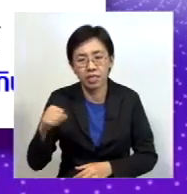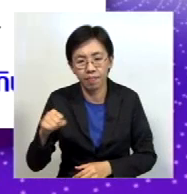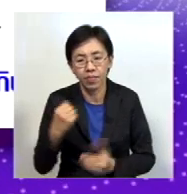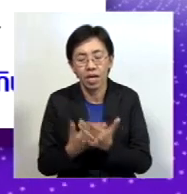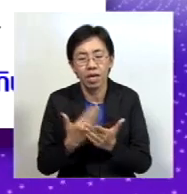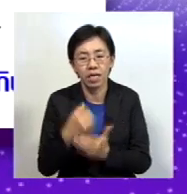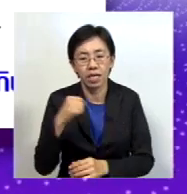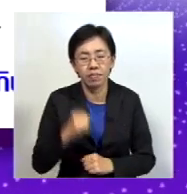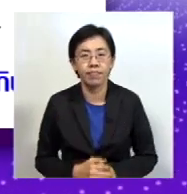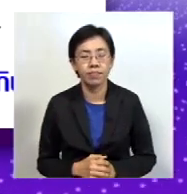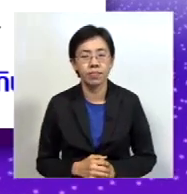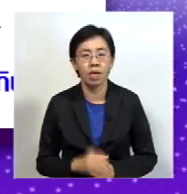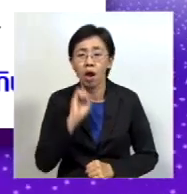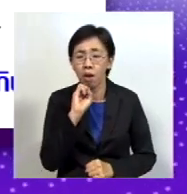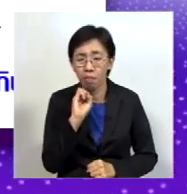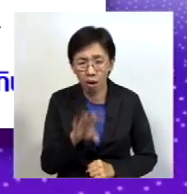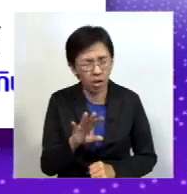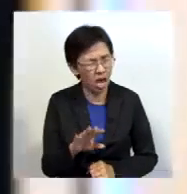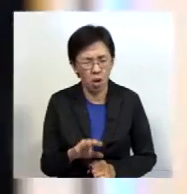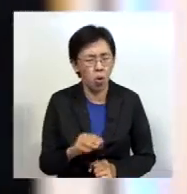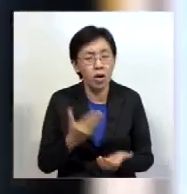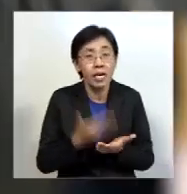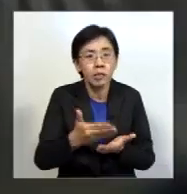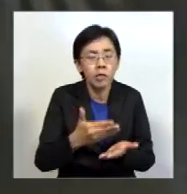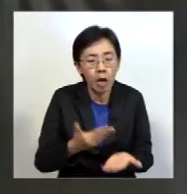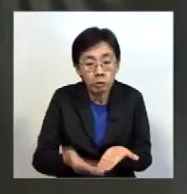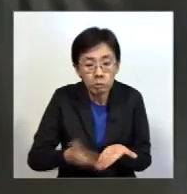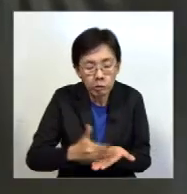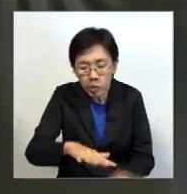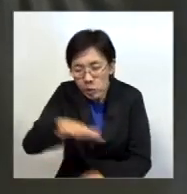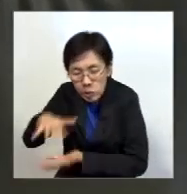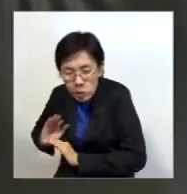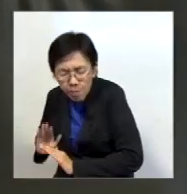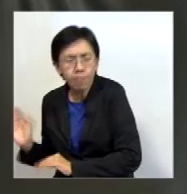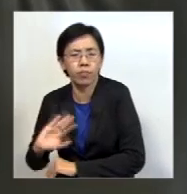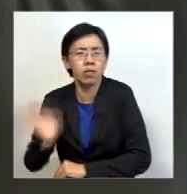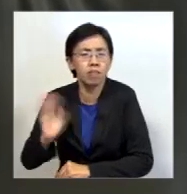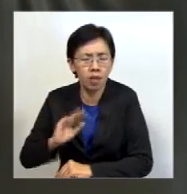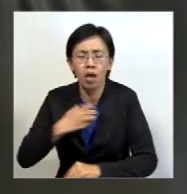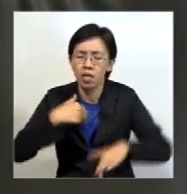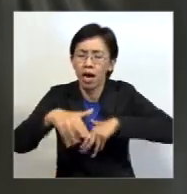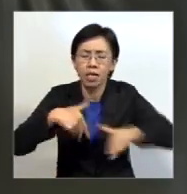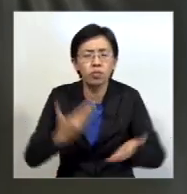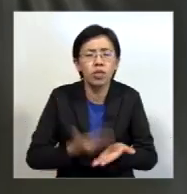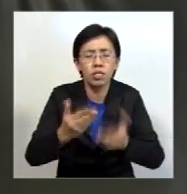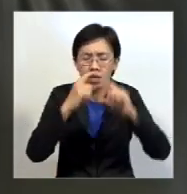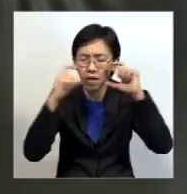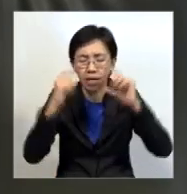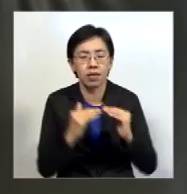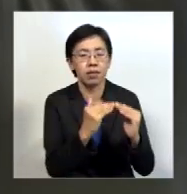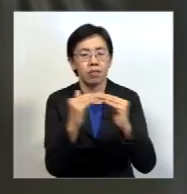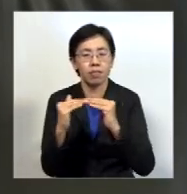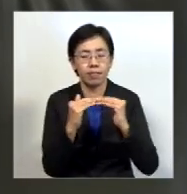10บาทเท่านั้นและขอเลยนะครับว่าอย่ากักตุนนะครับเพื่อให้ทุกคนนั้นมีโอกาสได้เข้าถึงหน้ากากอนามัยได้เท่าเทียมกัน